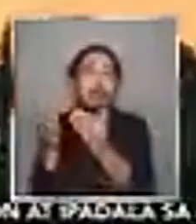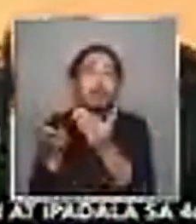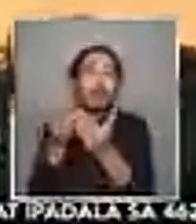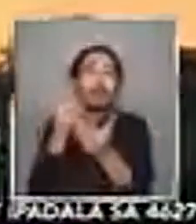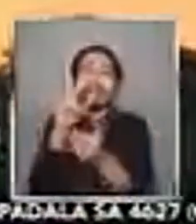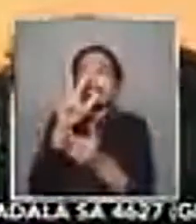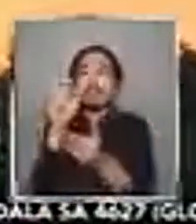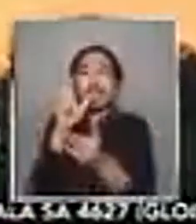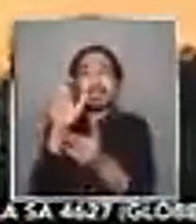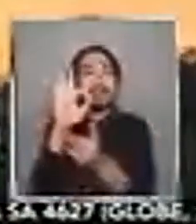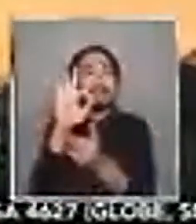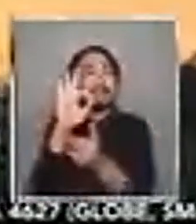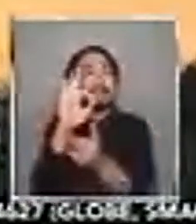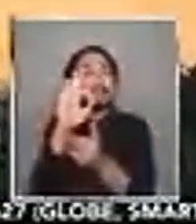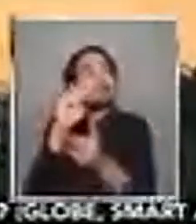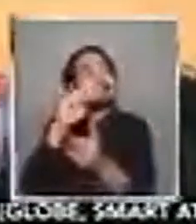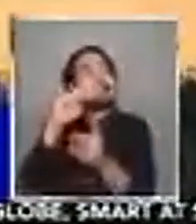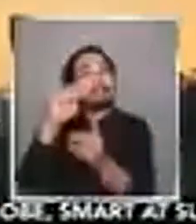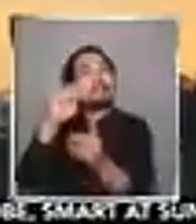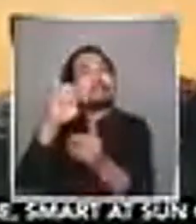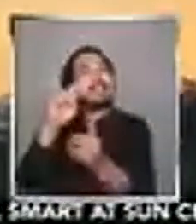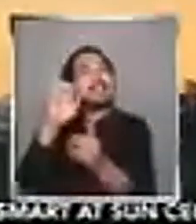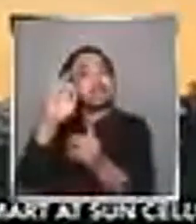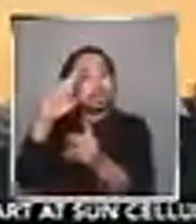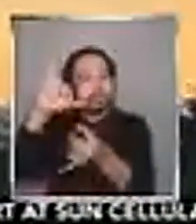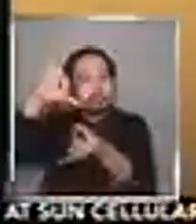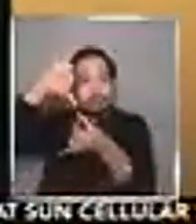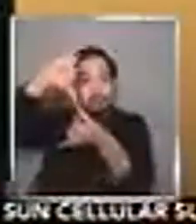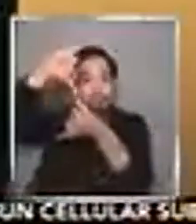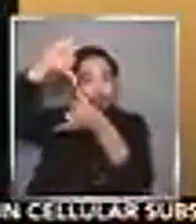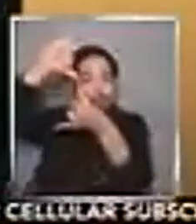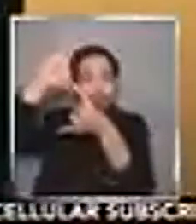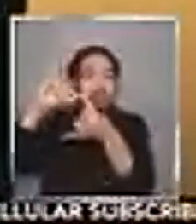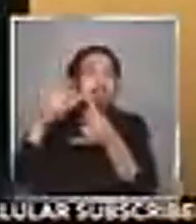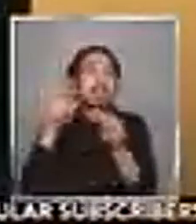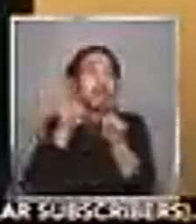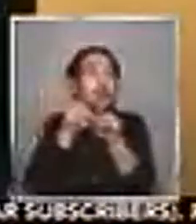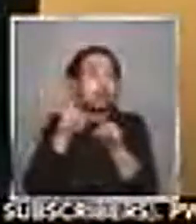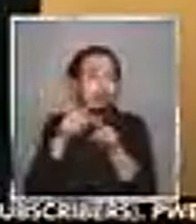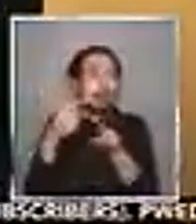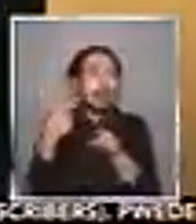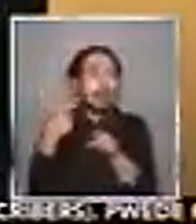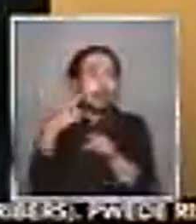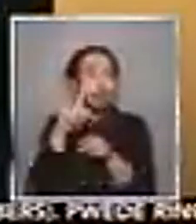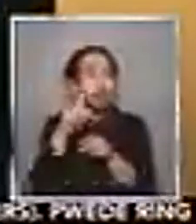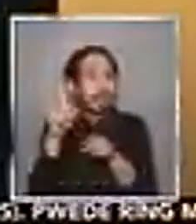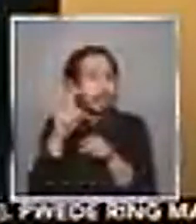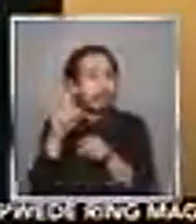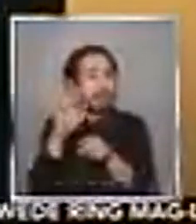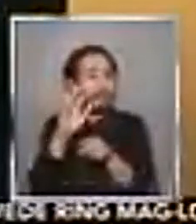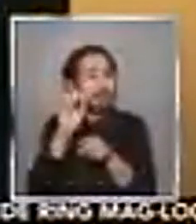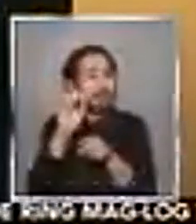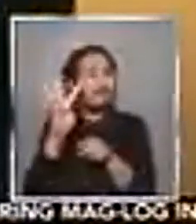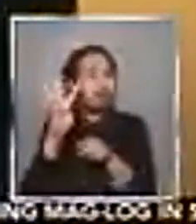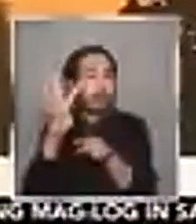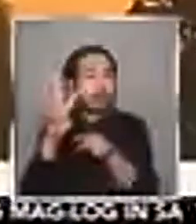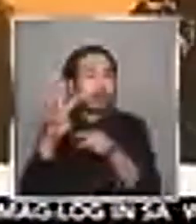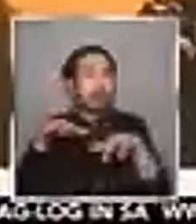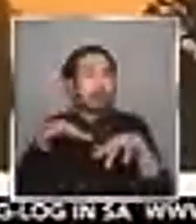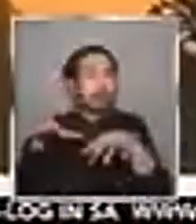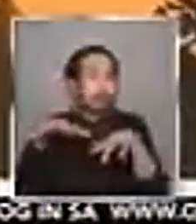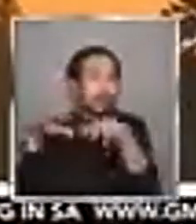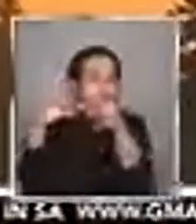metro. Bukod yan, nakapagtala rin ang ahensya ng 104 volcanic tectonic earthquakes sa loob lang ng 24